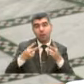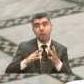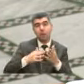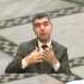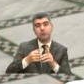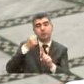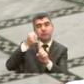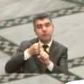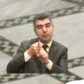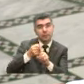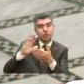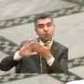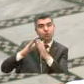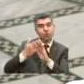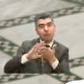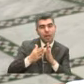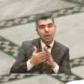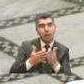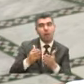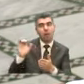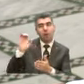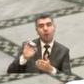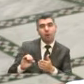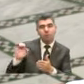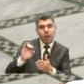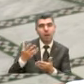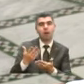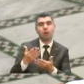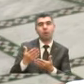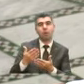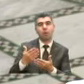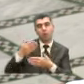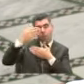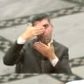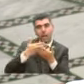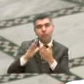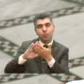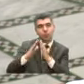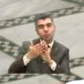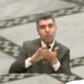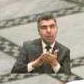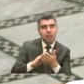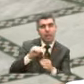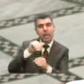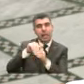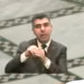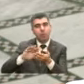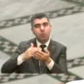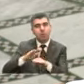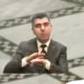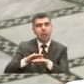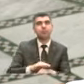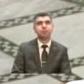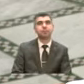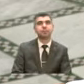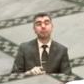النسيج الجمعوي بالخارج وبالداخل، كذلك الجمعيات المغربية بالداخل الأحزاب السياسية على تمرين.